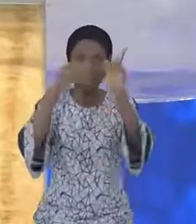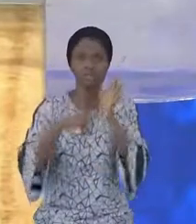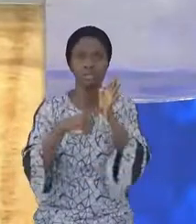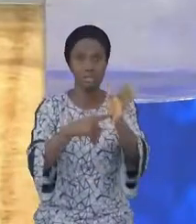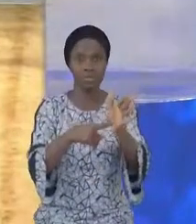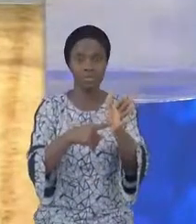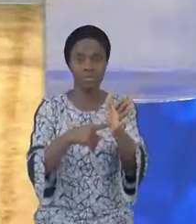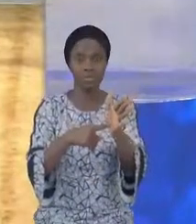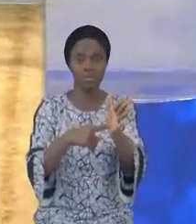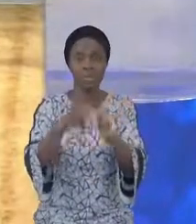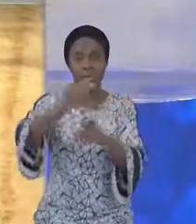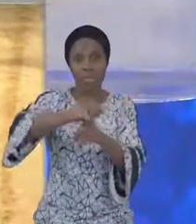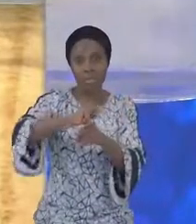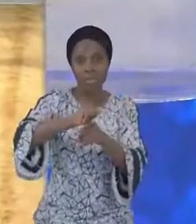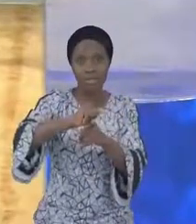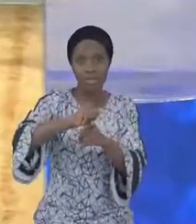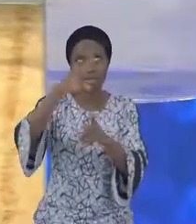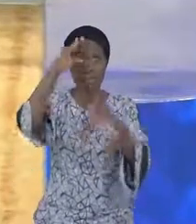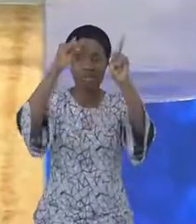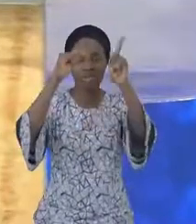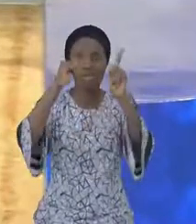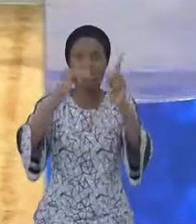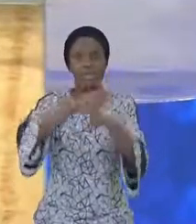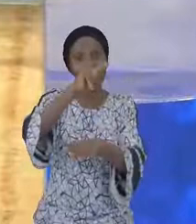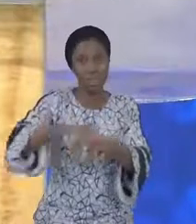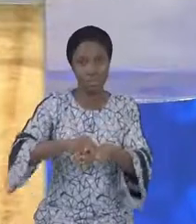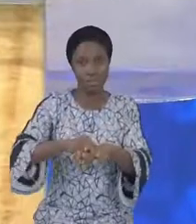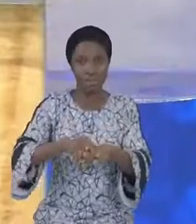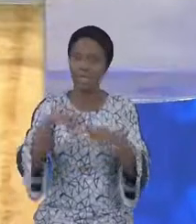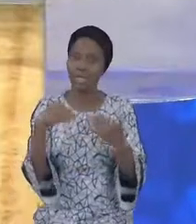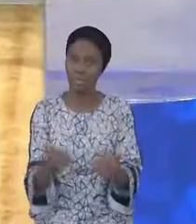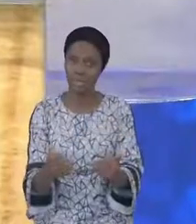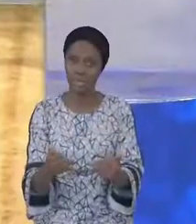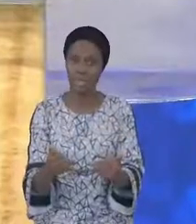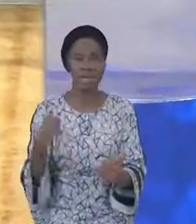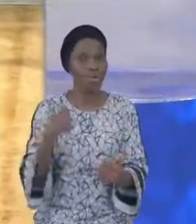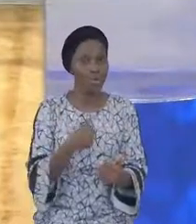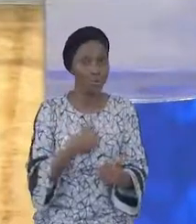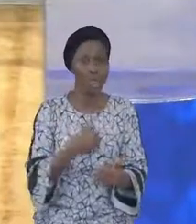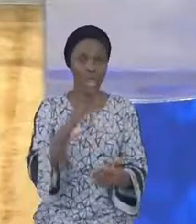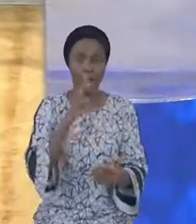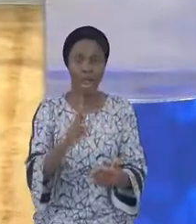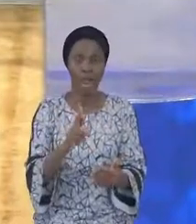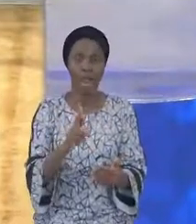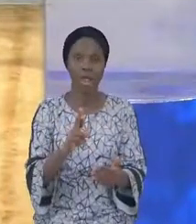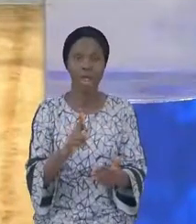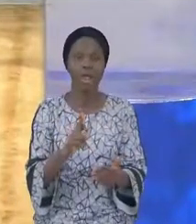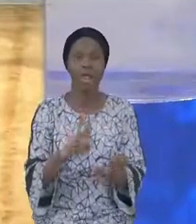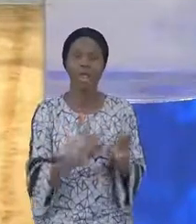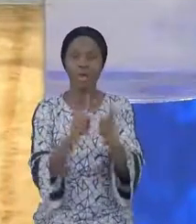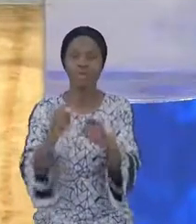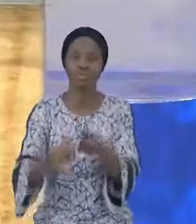sa nature. Et maintenant, nous allons faire le progrès comme nous nous